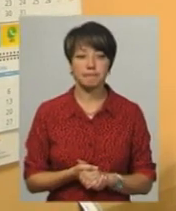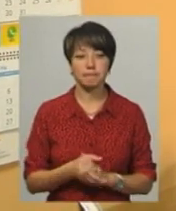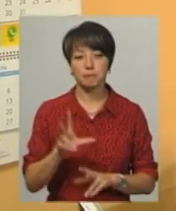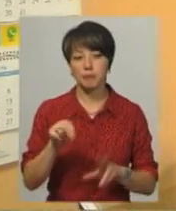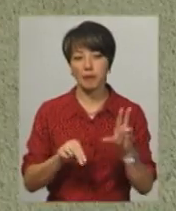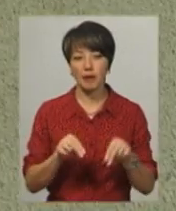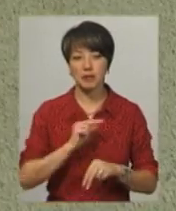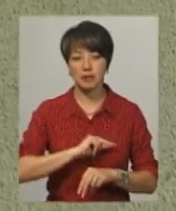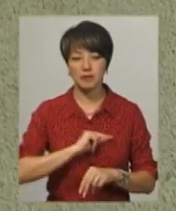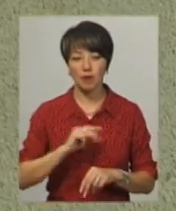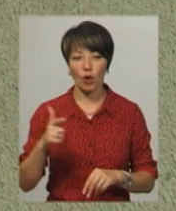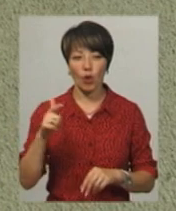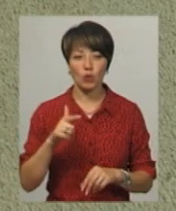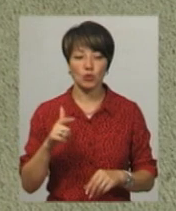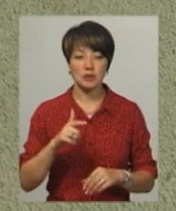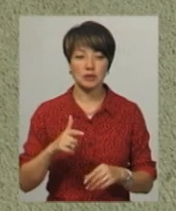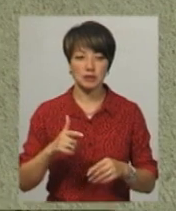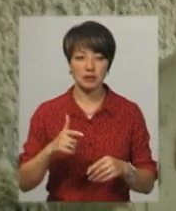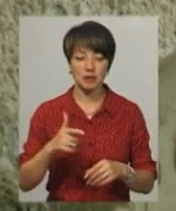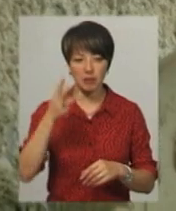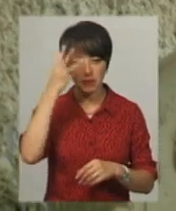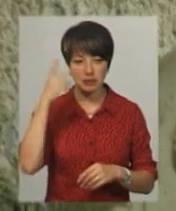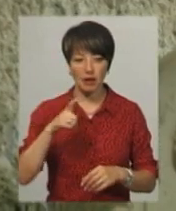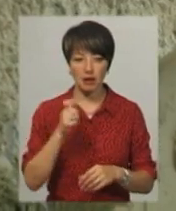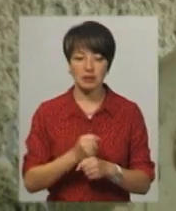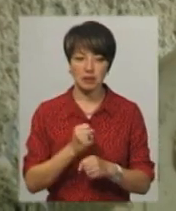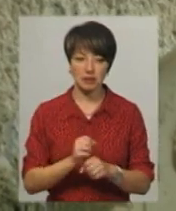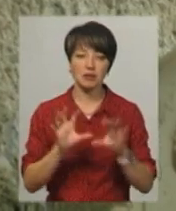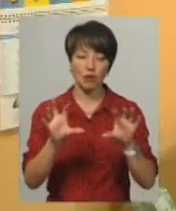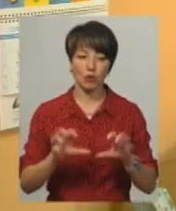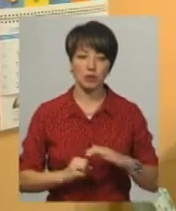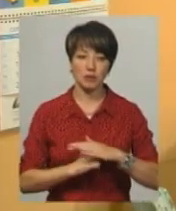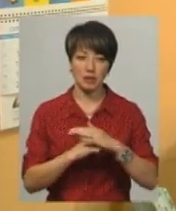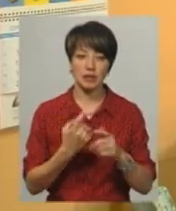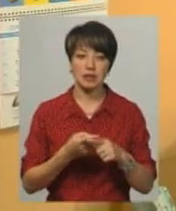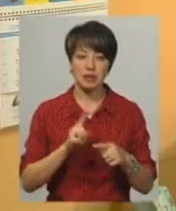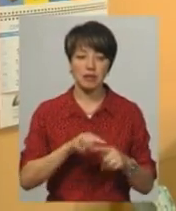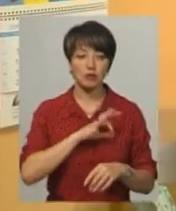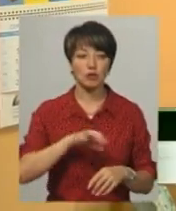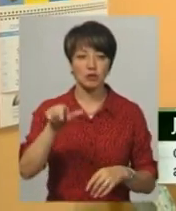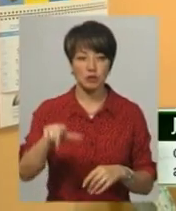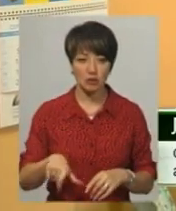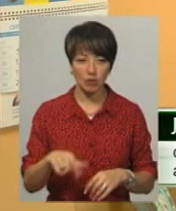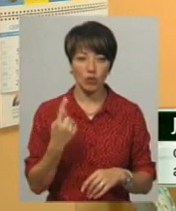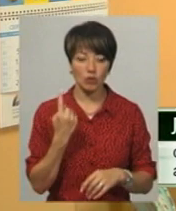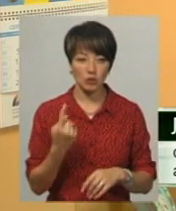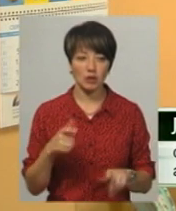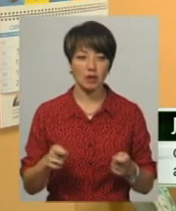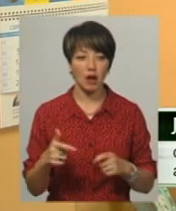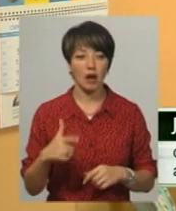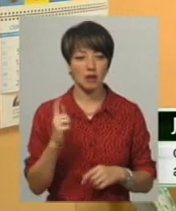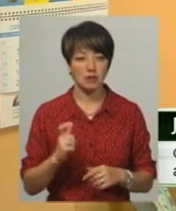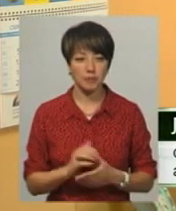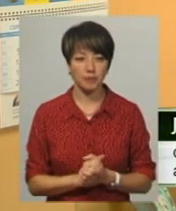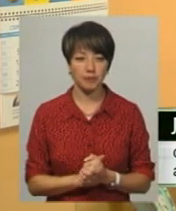вважає, працівники Городоцької дільниці ПАТ «Хмельницьгаз» діяли на законних підставах. Даний споживач користується однією газовою